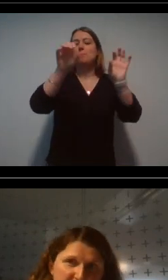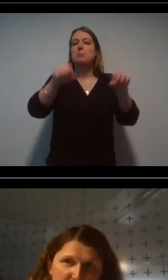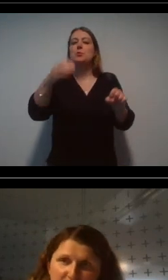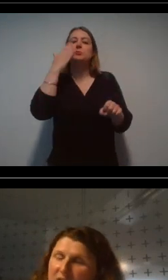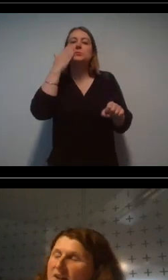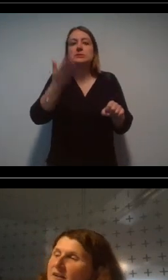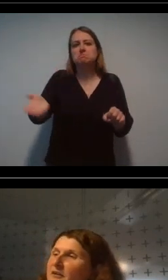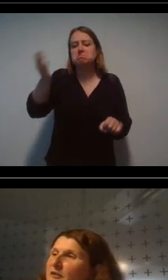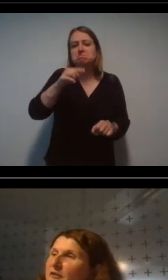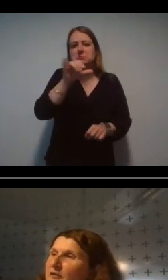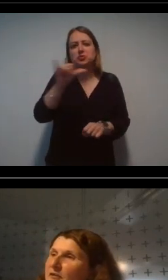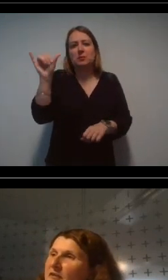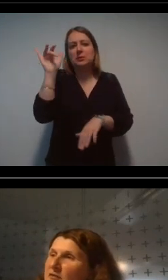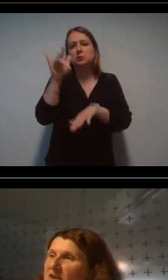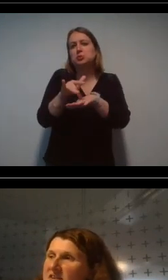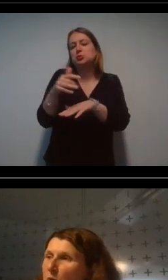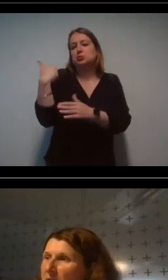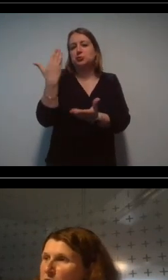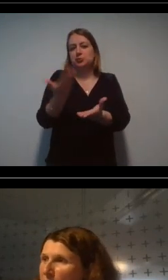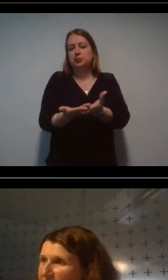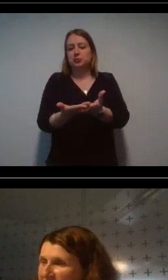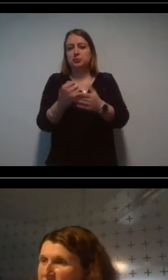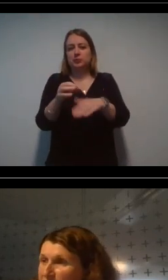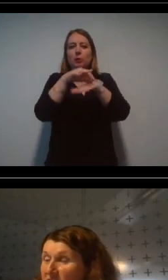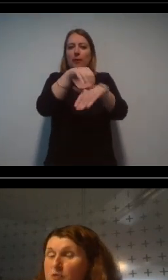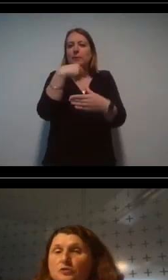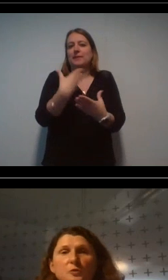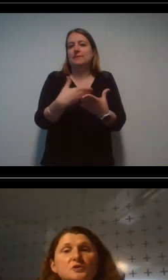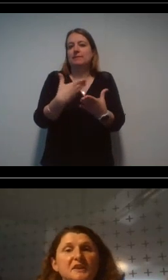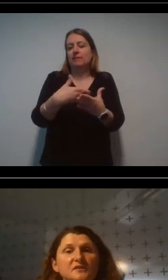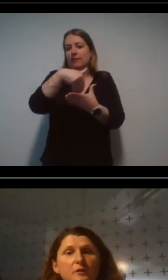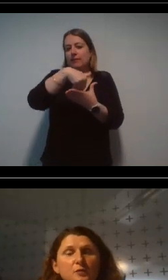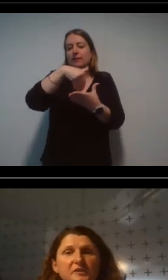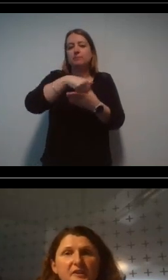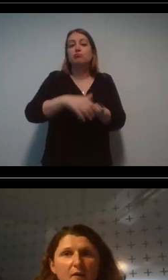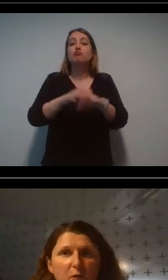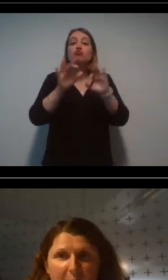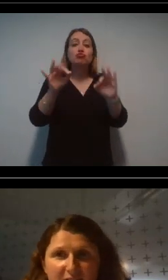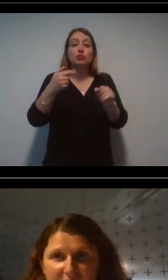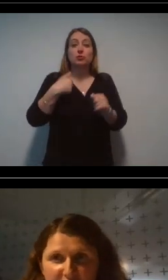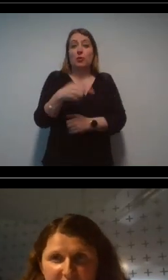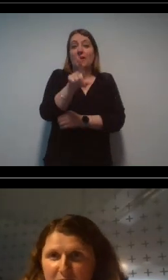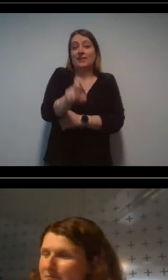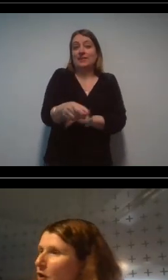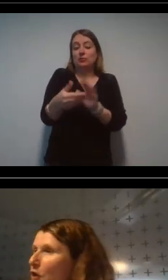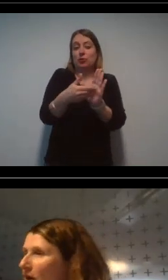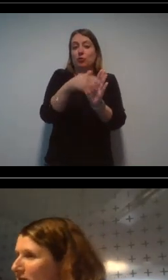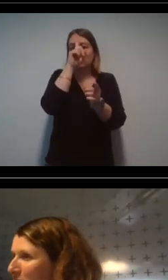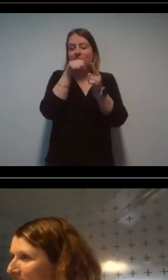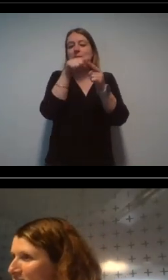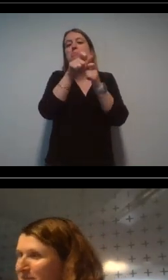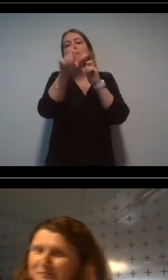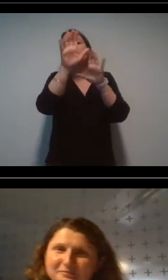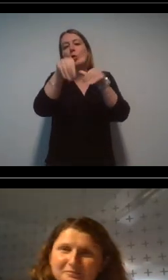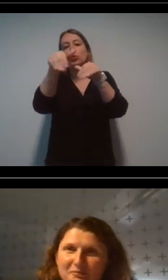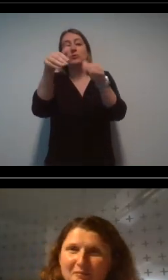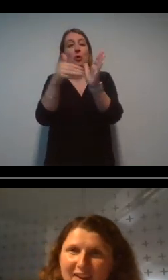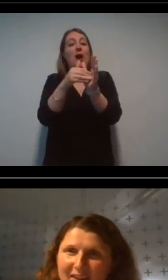eu l'occasion d'avoir cet accompagnement en interne. Et justement, j'ai une question à vous poser avant de parler de la suite. Encore un